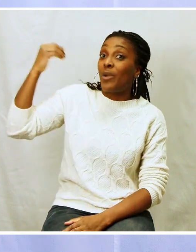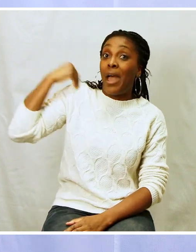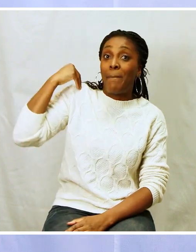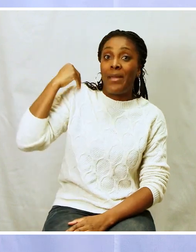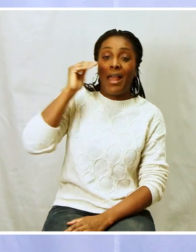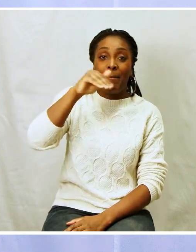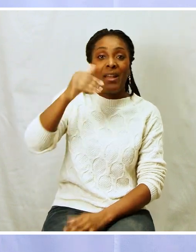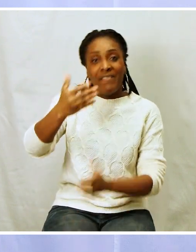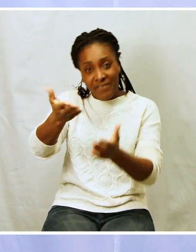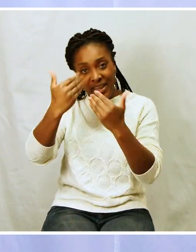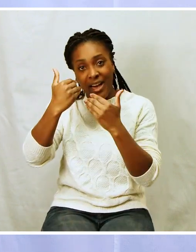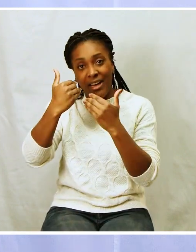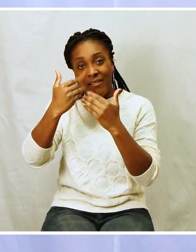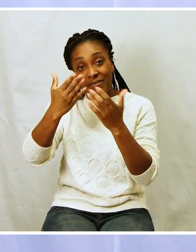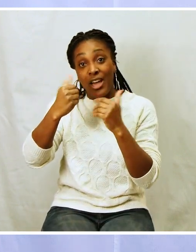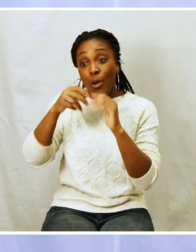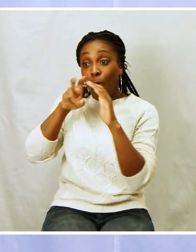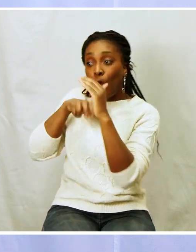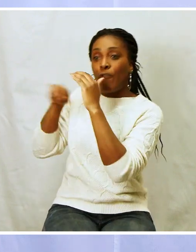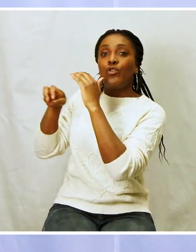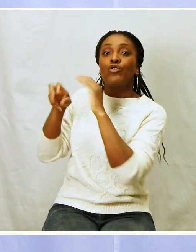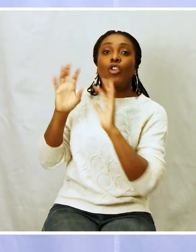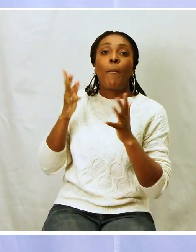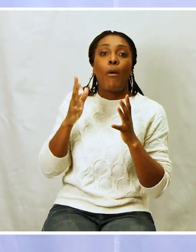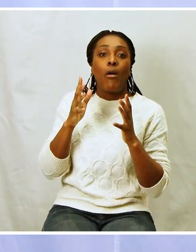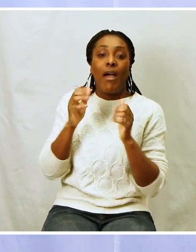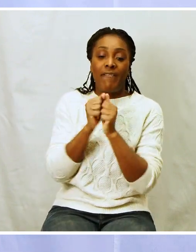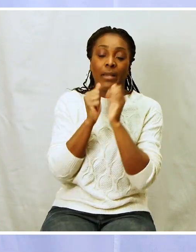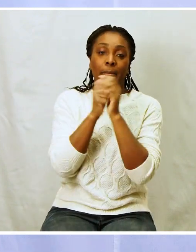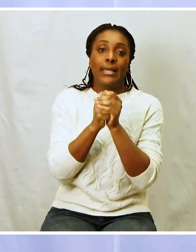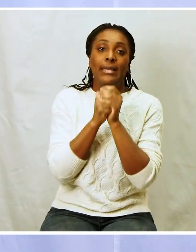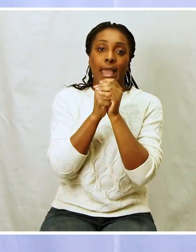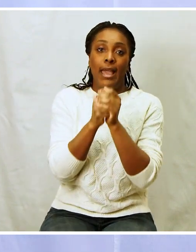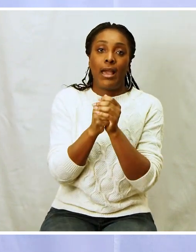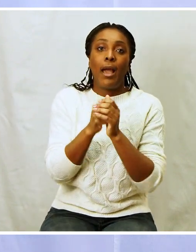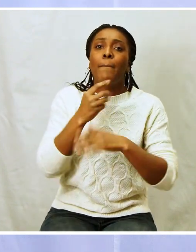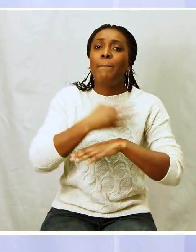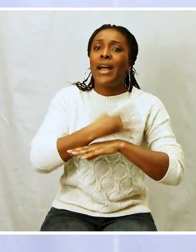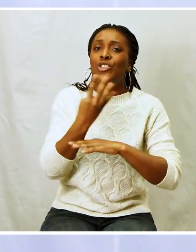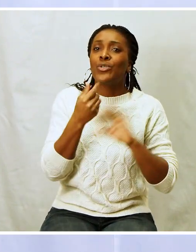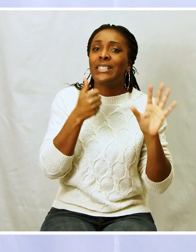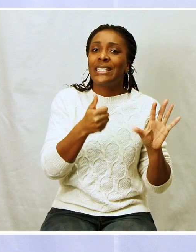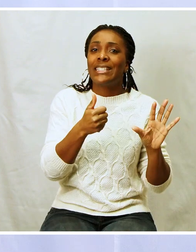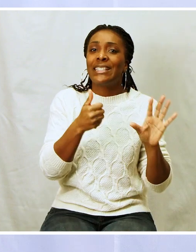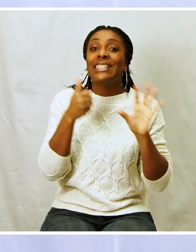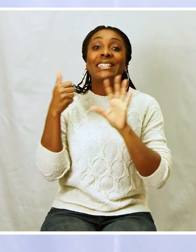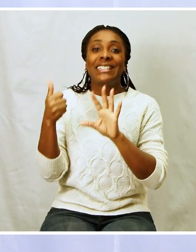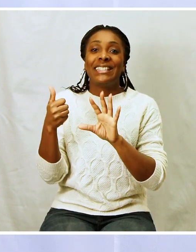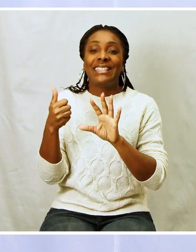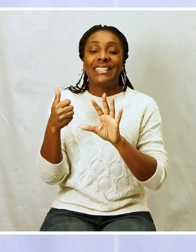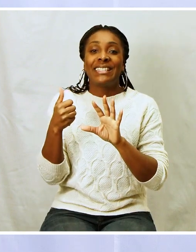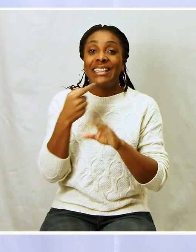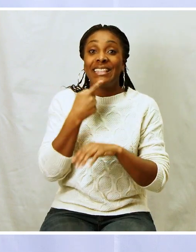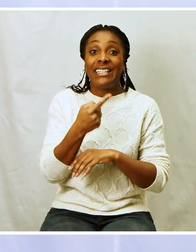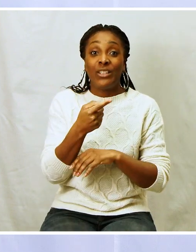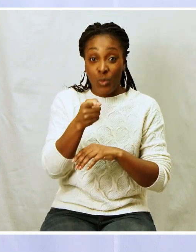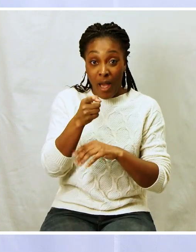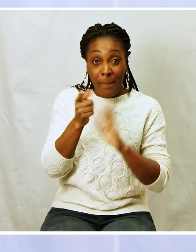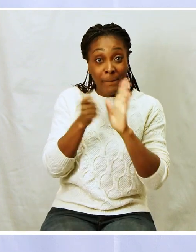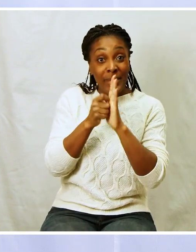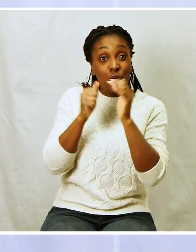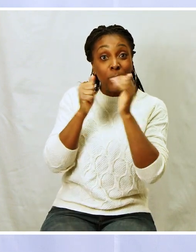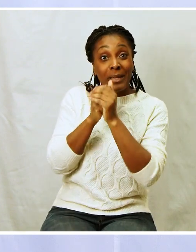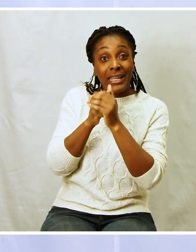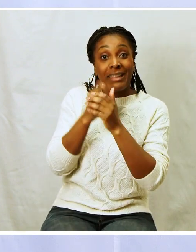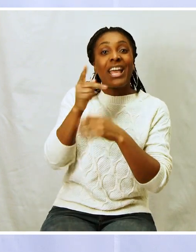C'est comme ça qu'on fait pour y entrer. Il y a une porte d'entrée, c'est Matthieu 6,6 qui nous le dit. Mais quand tu pries, entre dans ta chambre, ferme